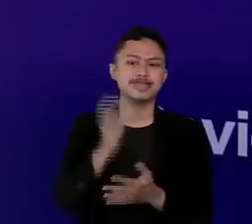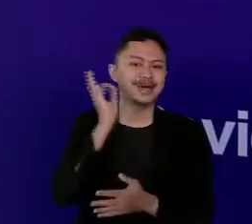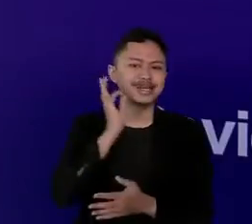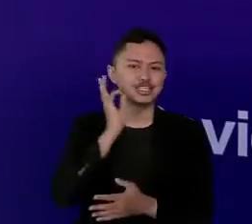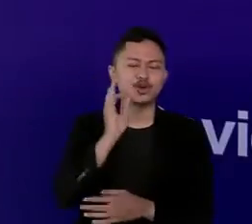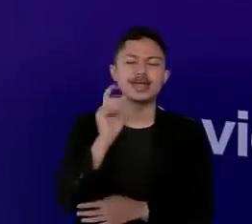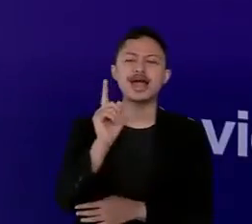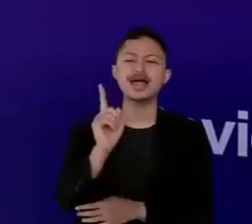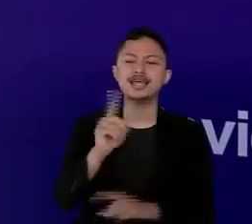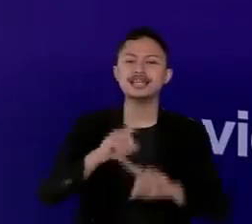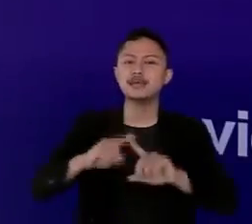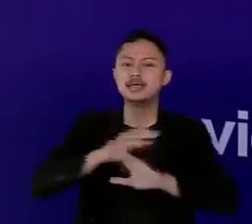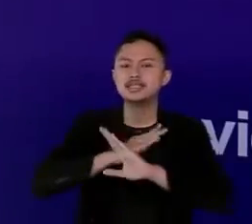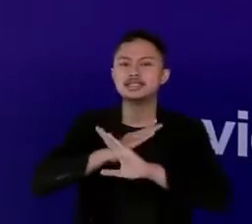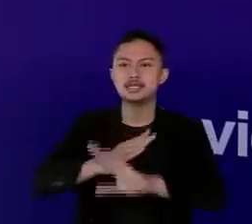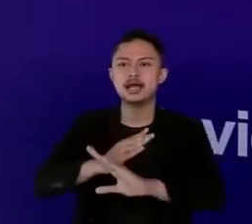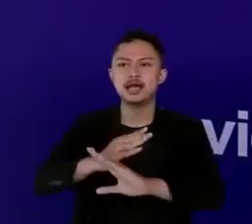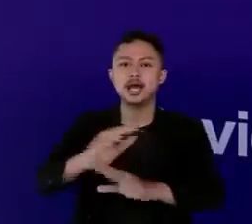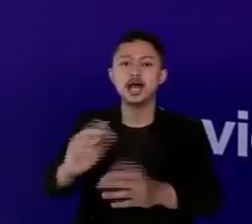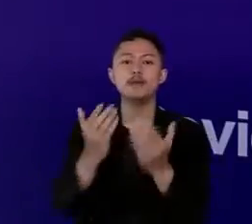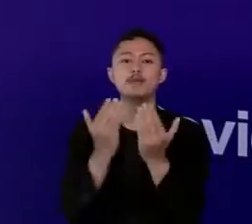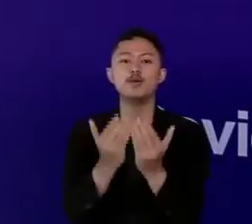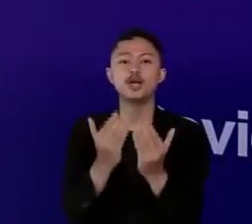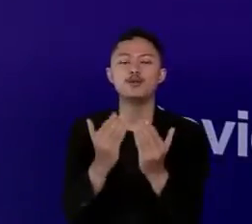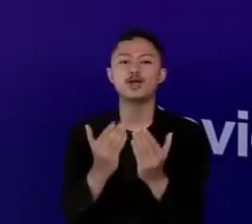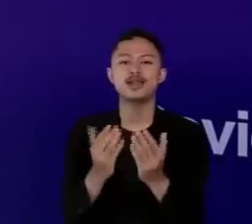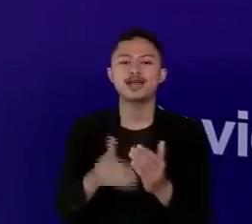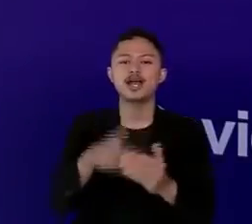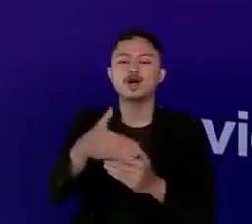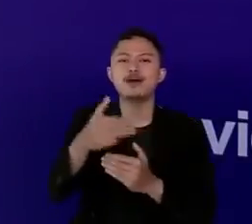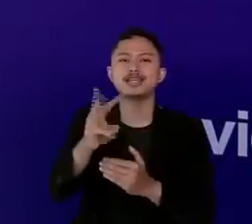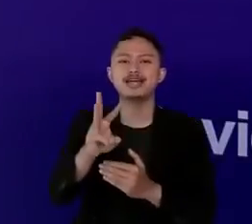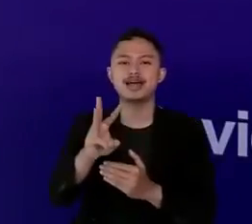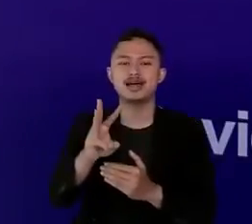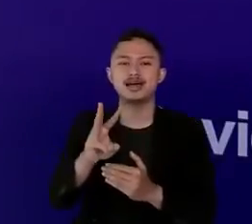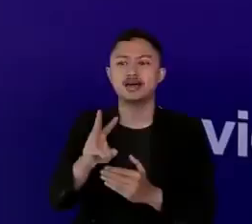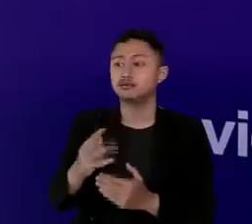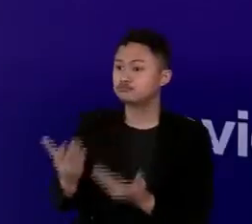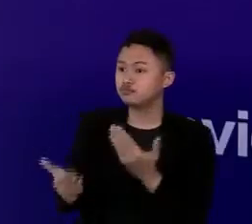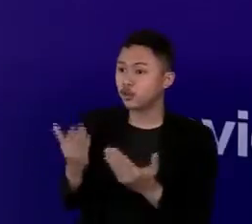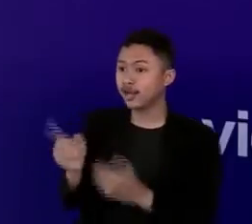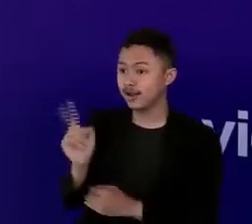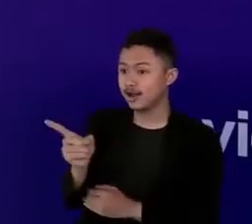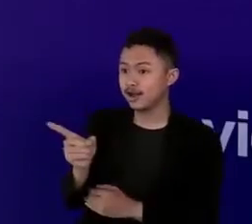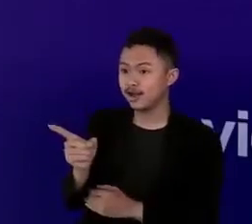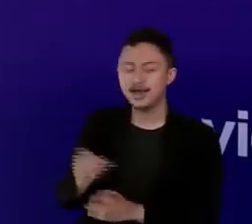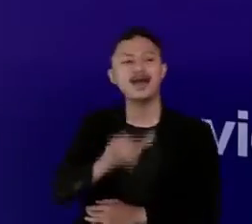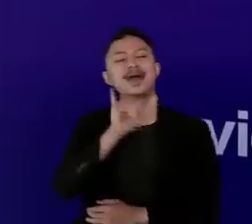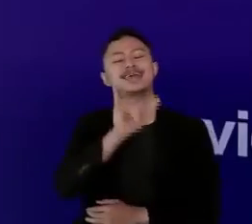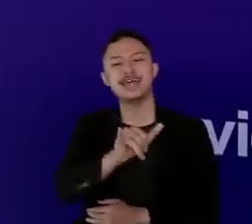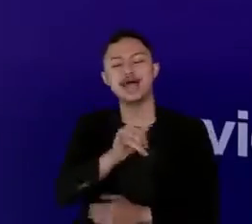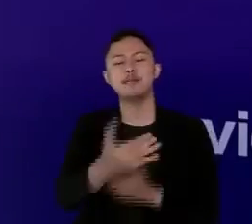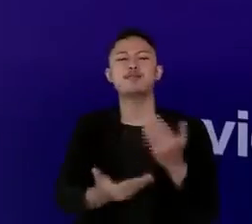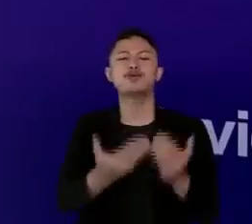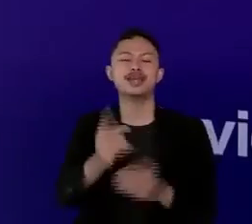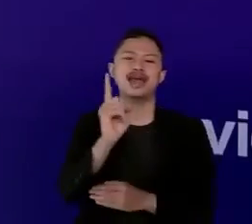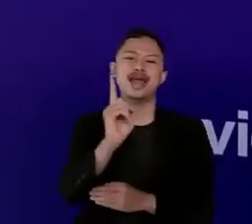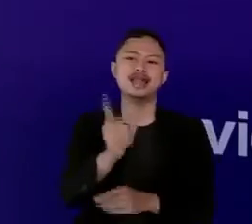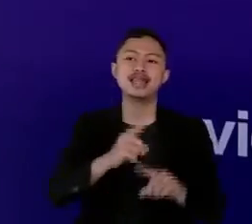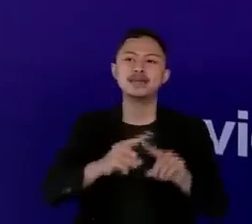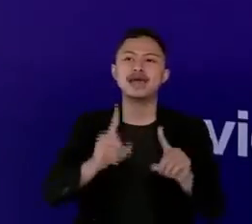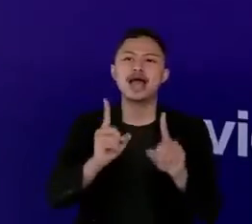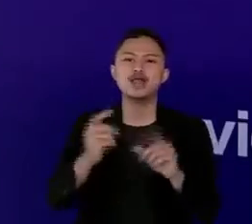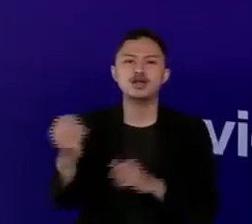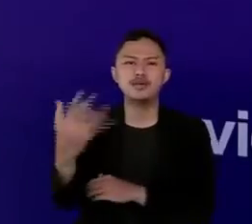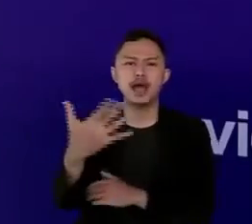antisipasi sehingga tidak terjadi gelombang ketiga kami berarti masih ada ya potensi kemungkinan ada tapi kalau bisa